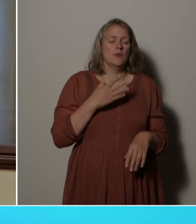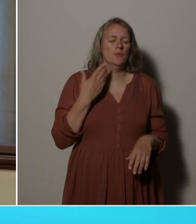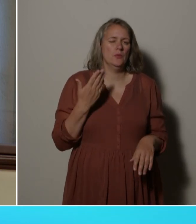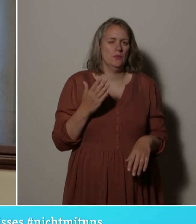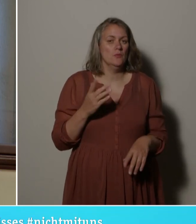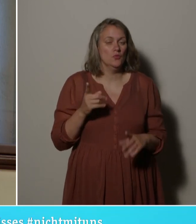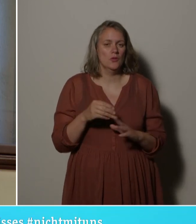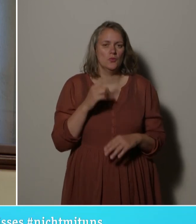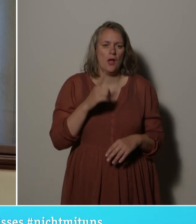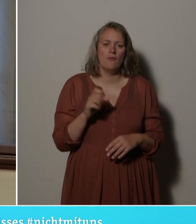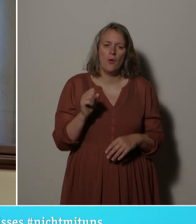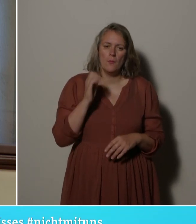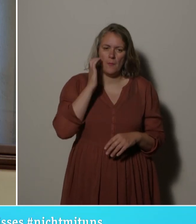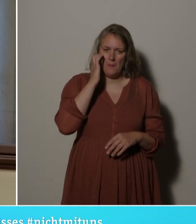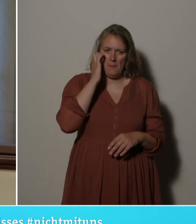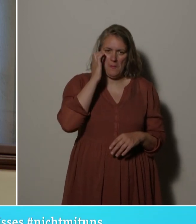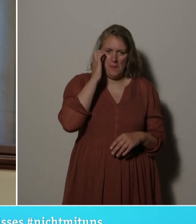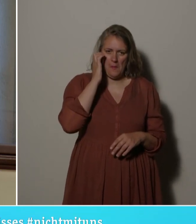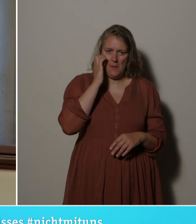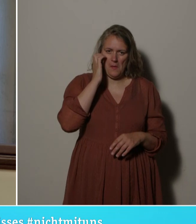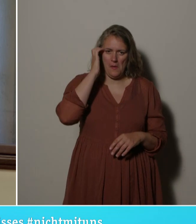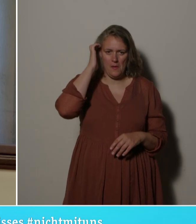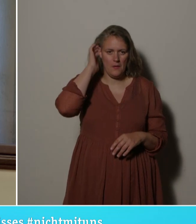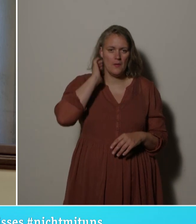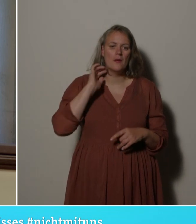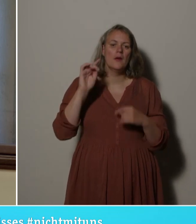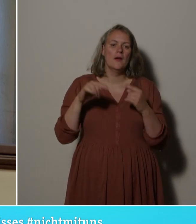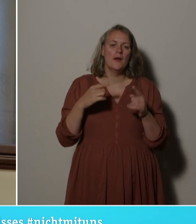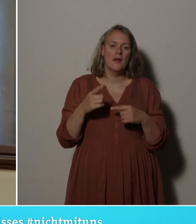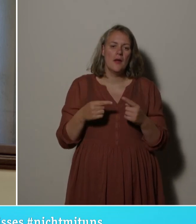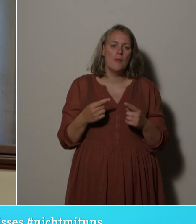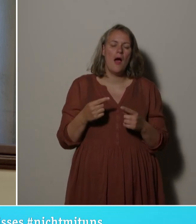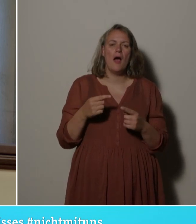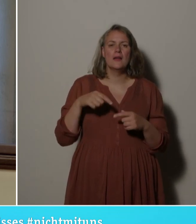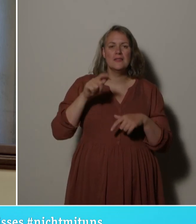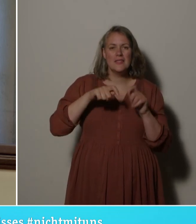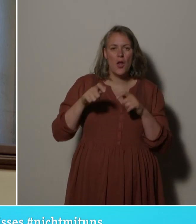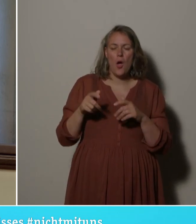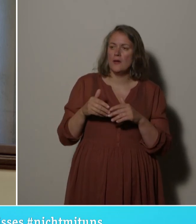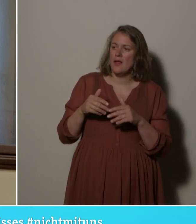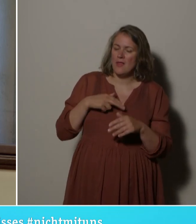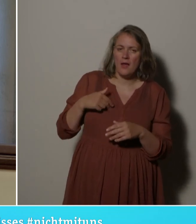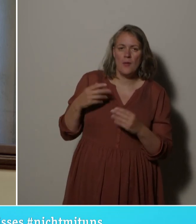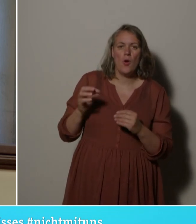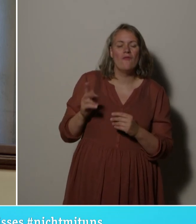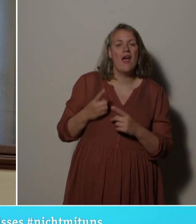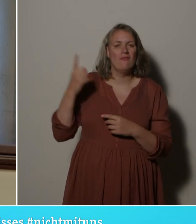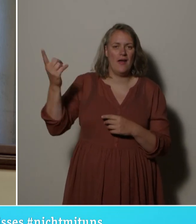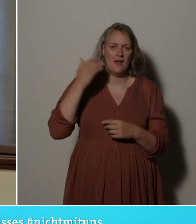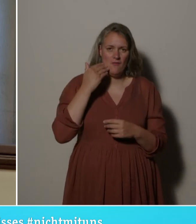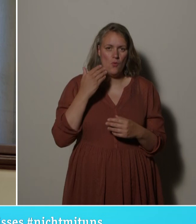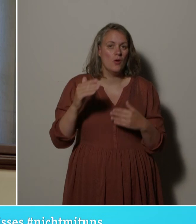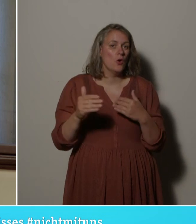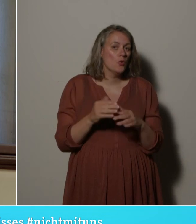es, weil man ja dann damit immer relativ die benachteiligt, die weiter außerhalb wohnen. Kurzstreckenticket ist, das muss man